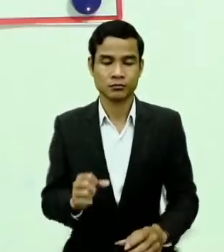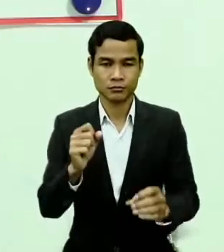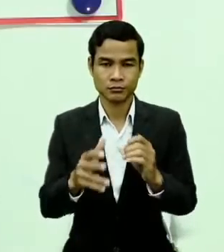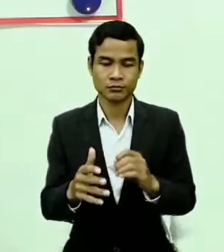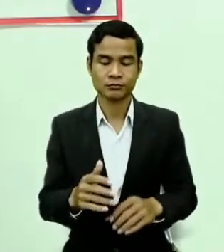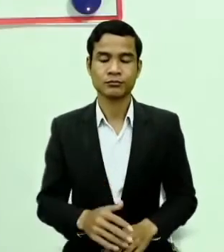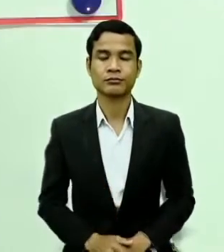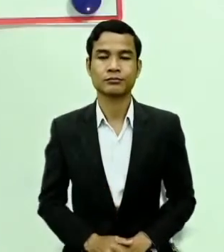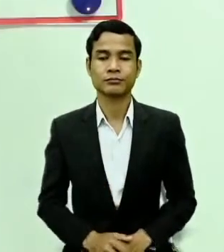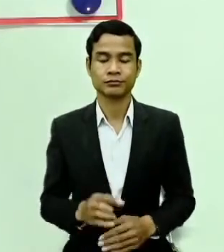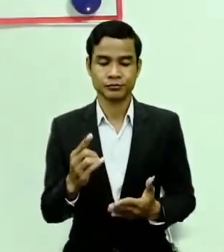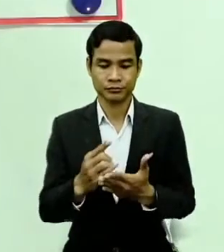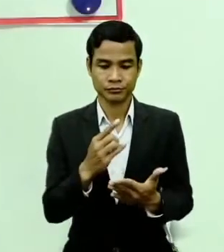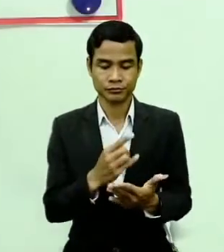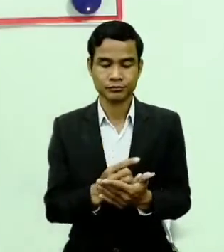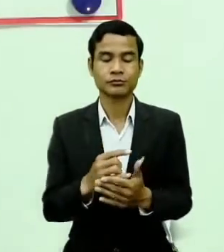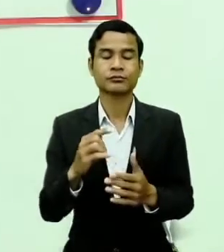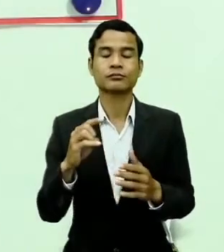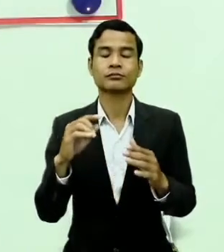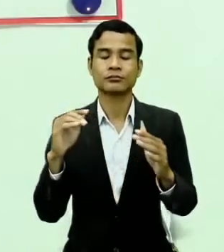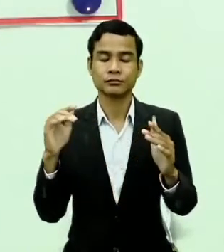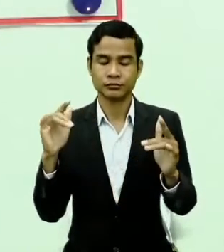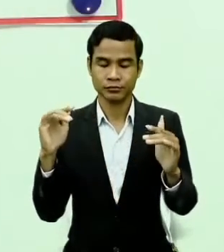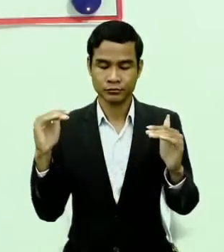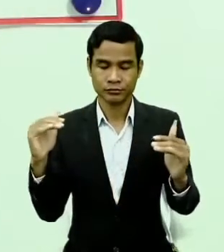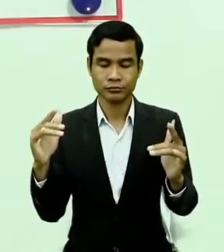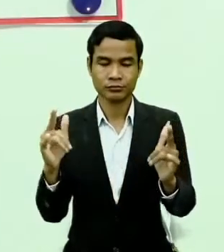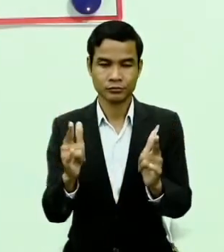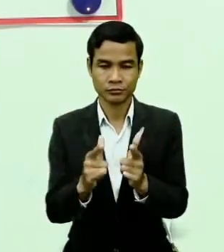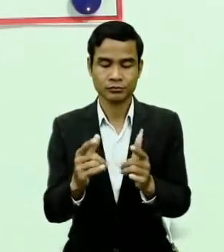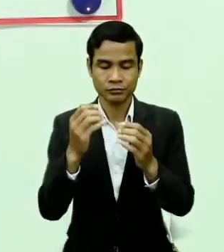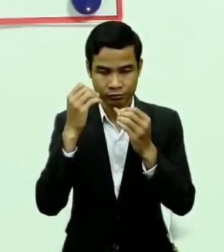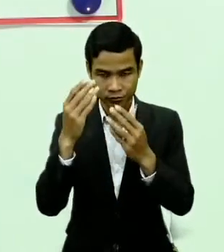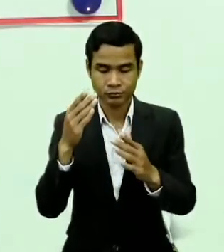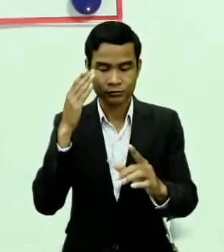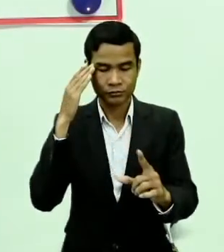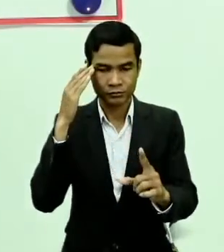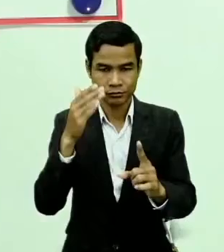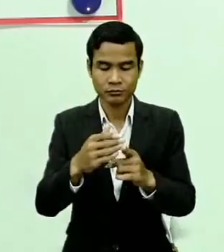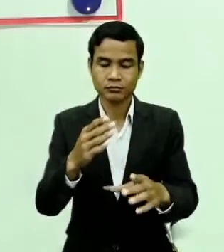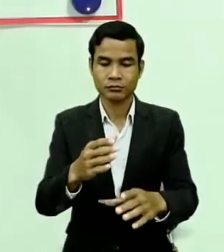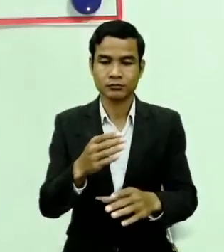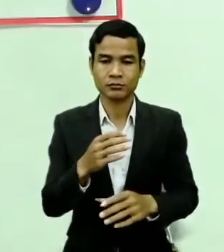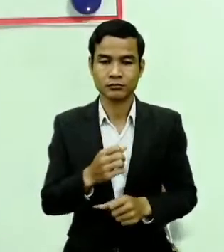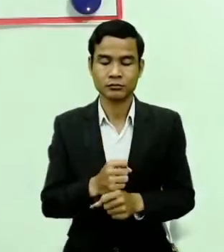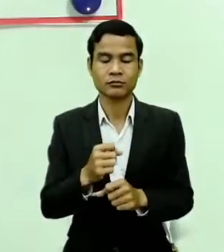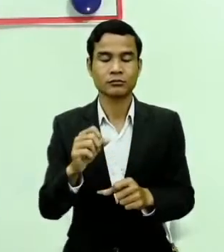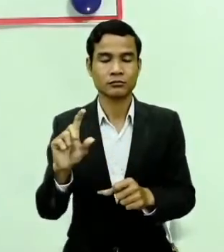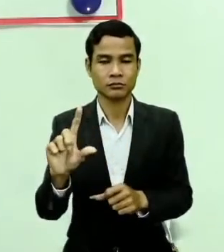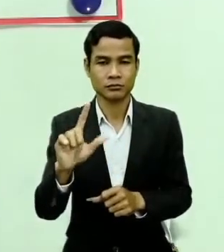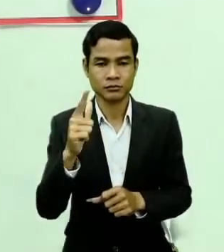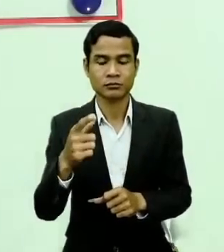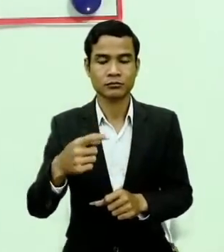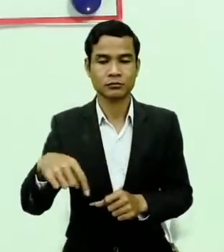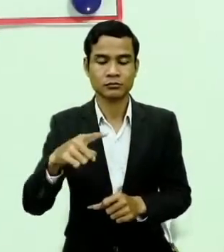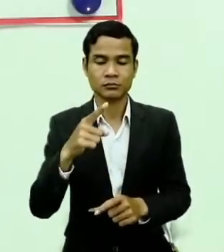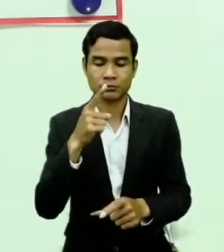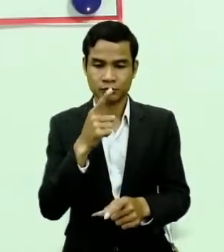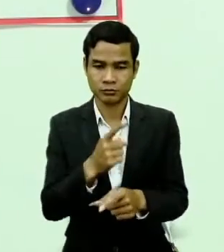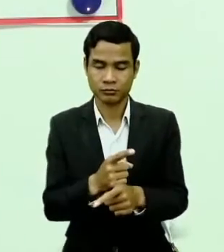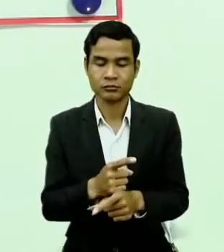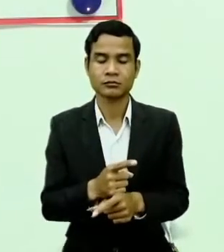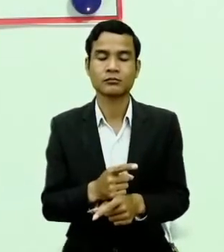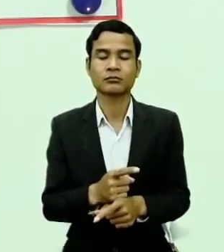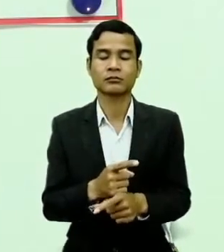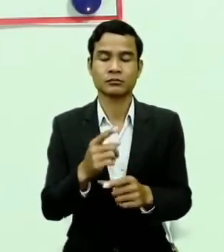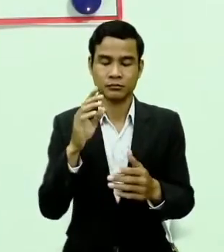đám. Mê riêng sẵn khẹp. Đàm bấy ai cô đáu, tờ tùl bàn chục cháy dương trâu.